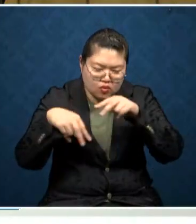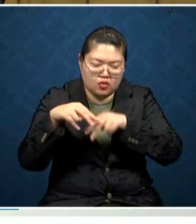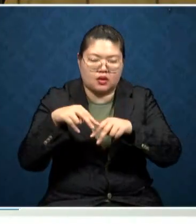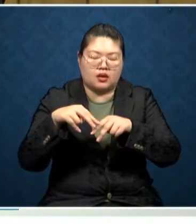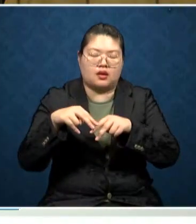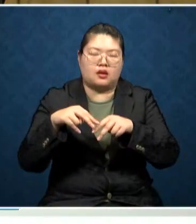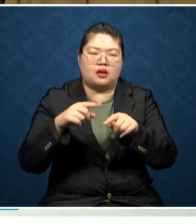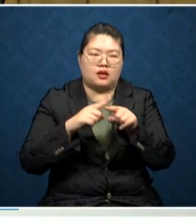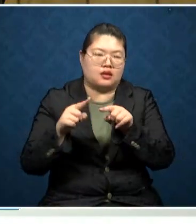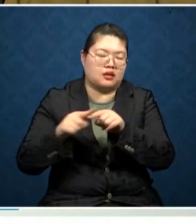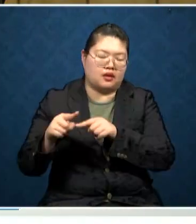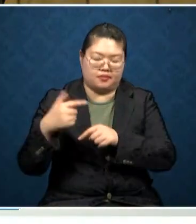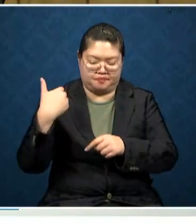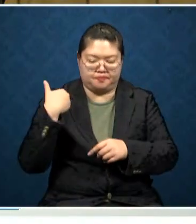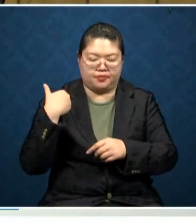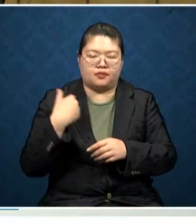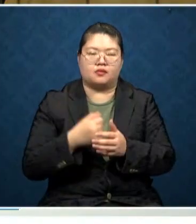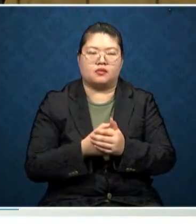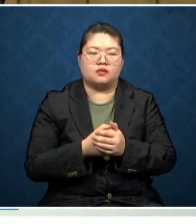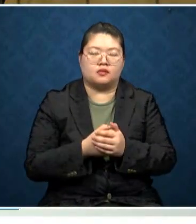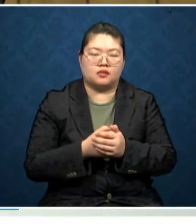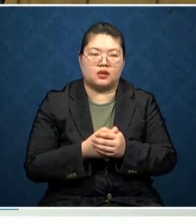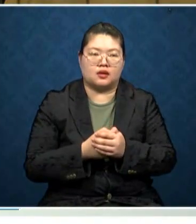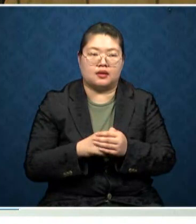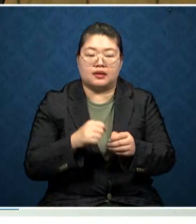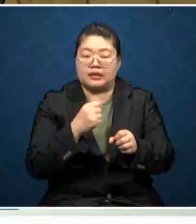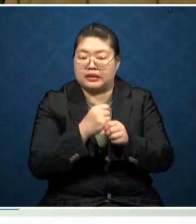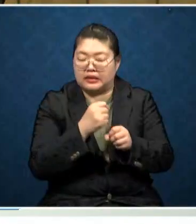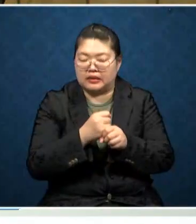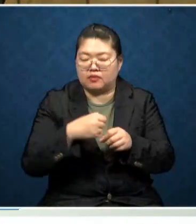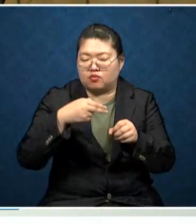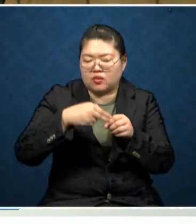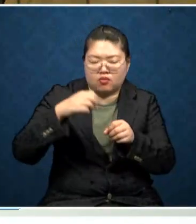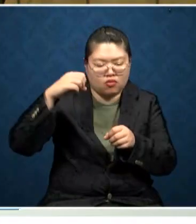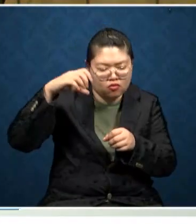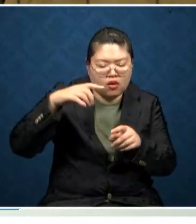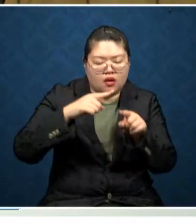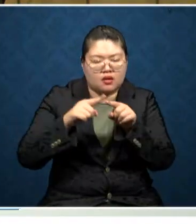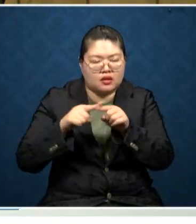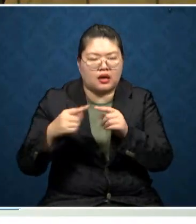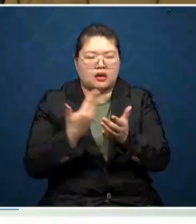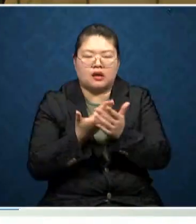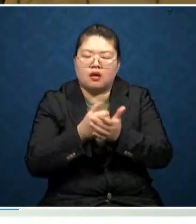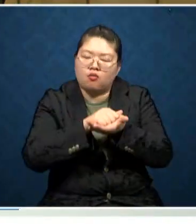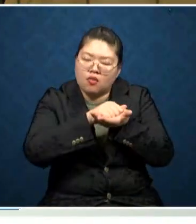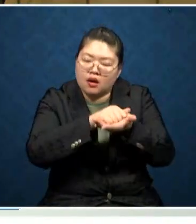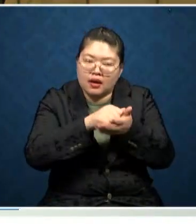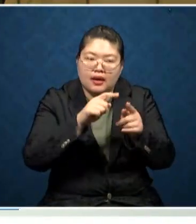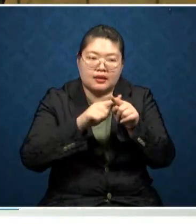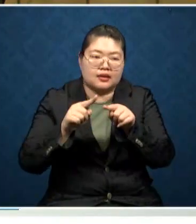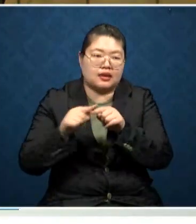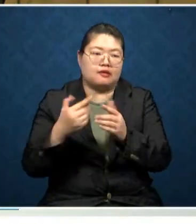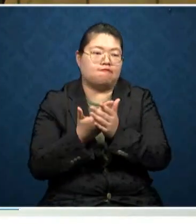พลังงานในเรื่องต่างๆทั้งในเรื่องการประกอบกิจการพลังงานอัตราค่าบริการการ